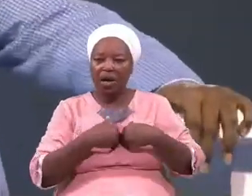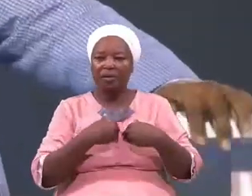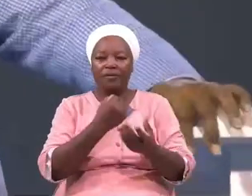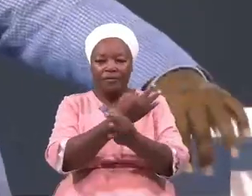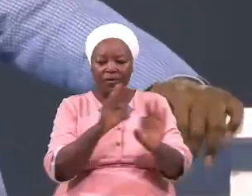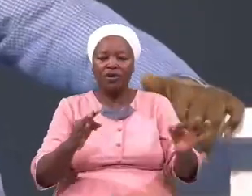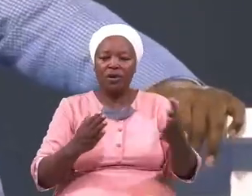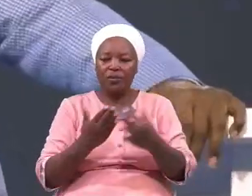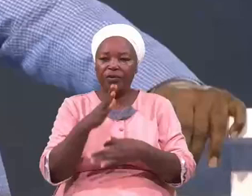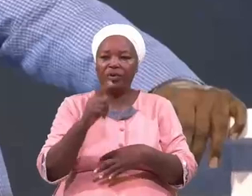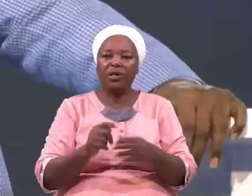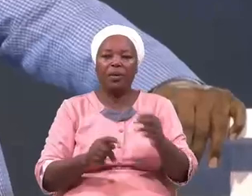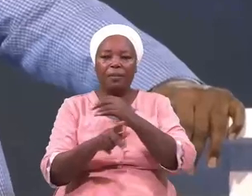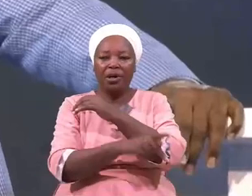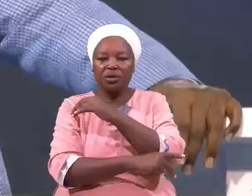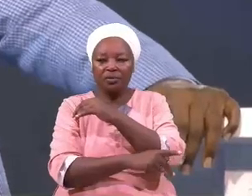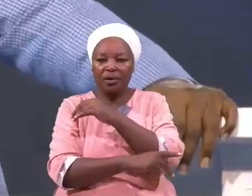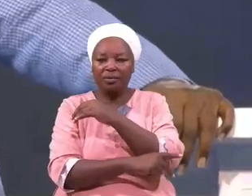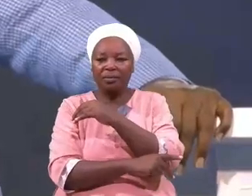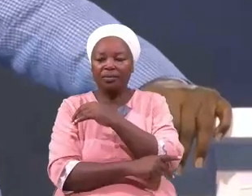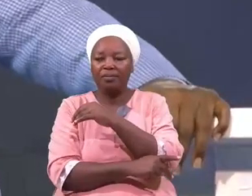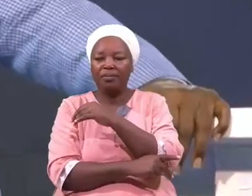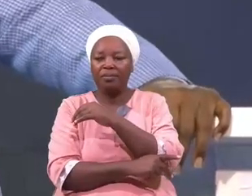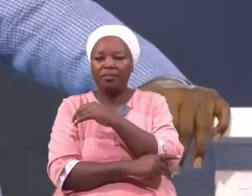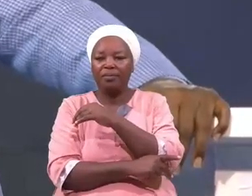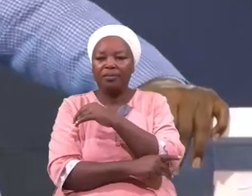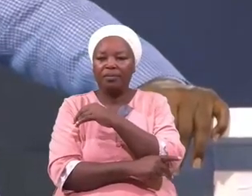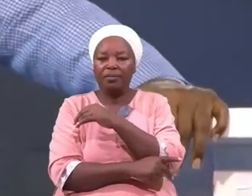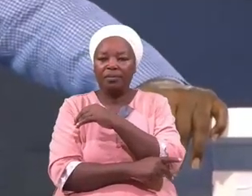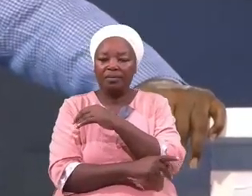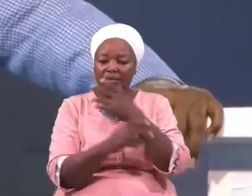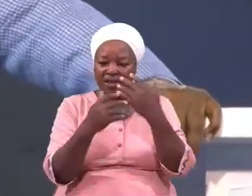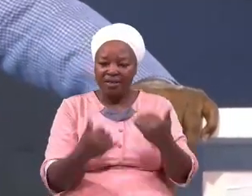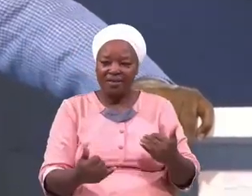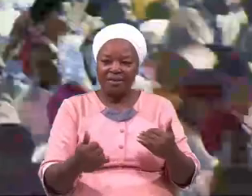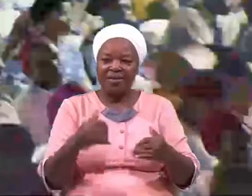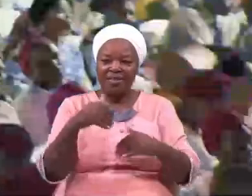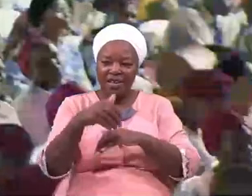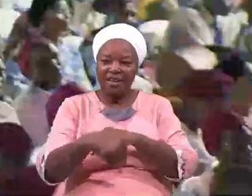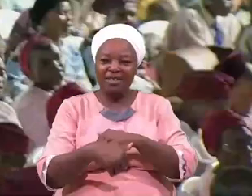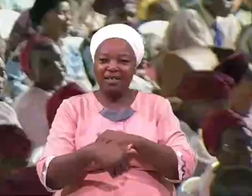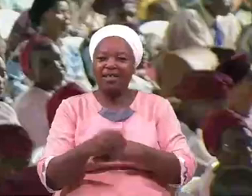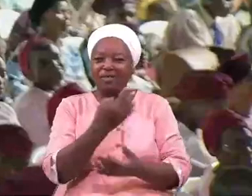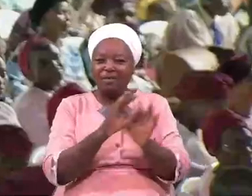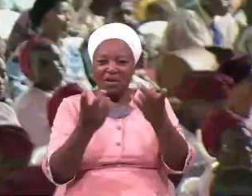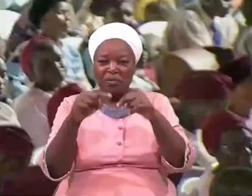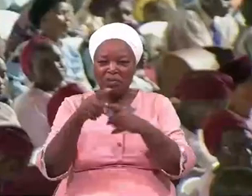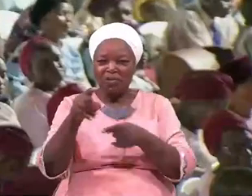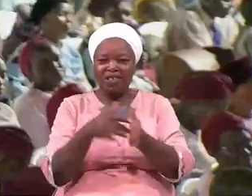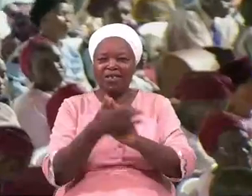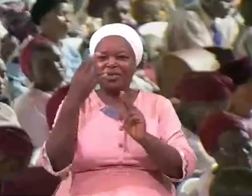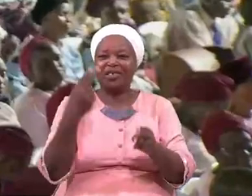C'est ainsi qu'on est libéré par la Pâque. ce soir, la libération vous est